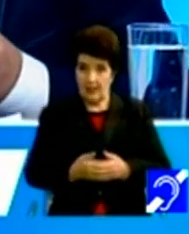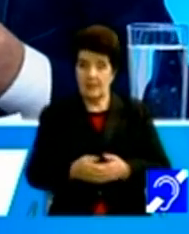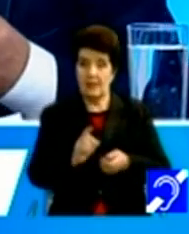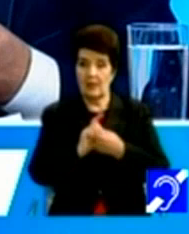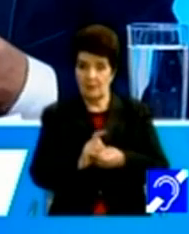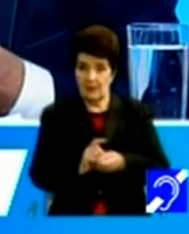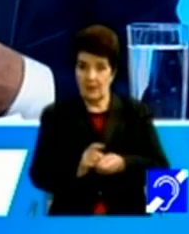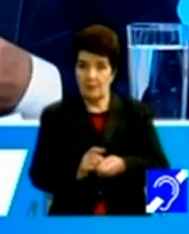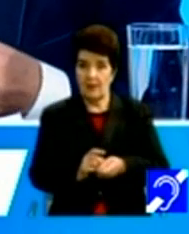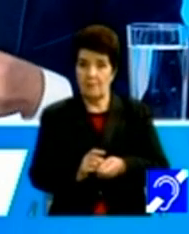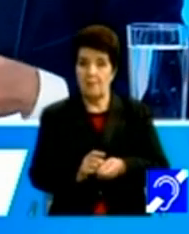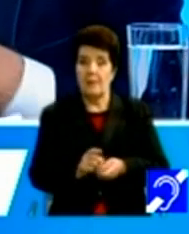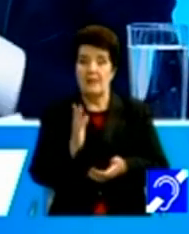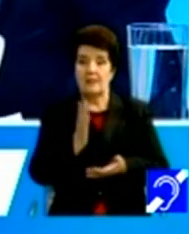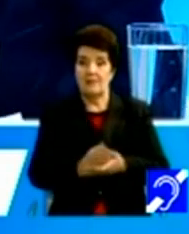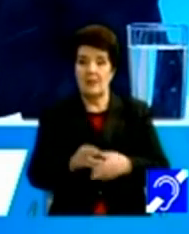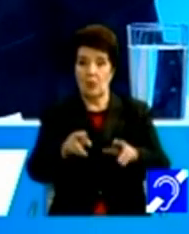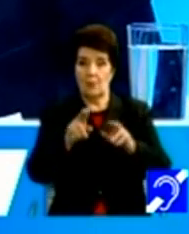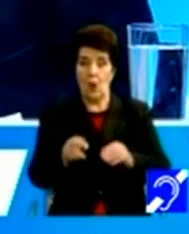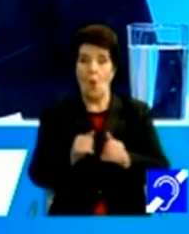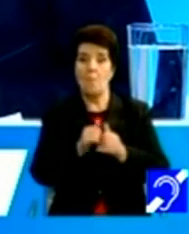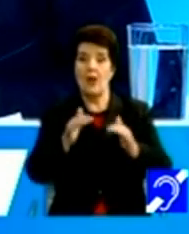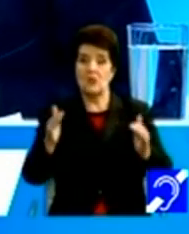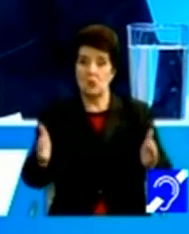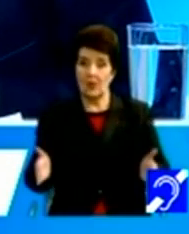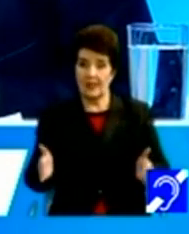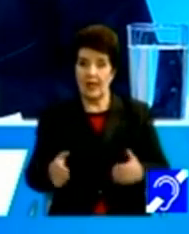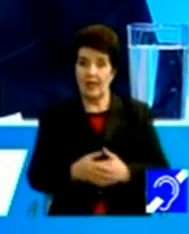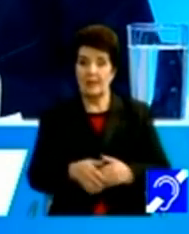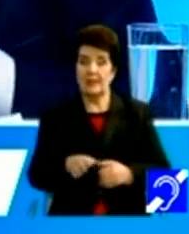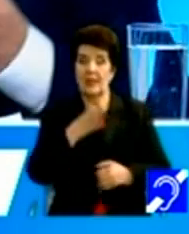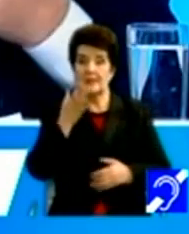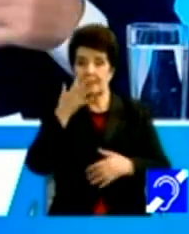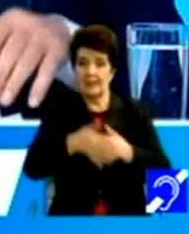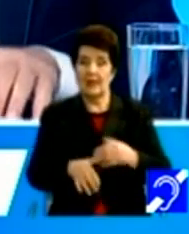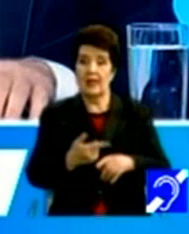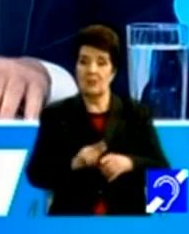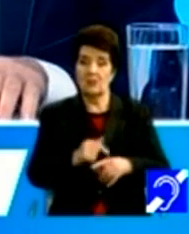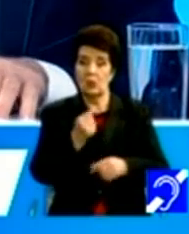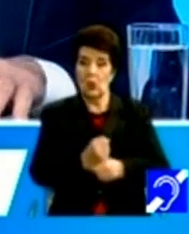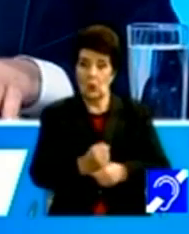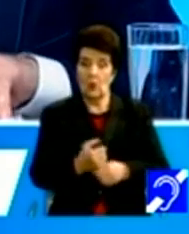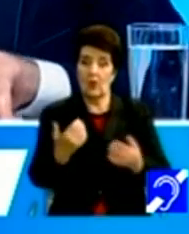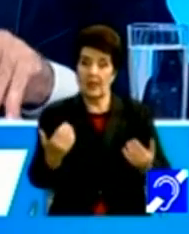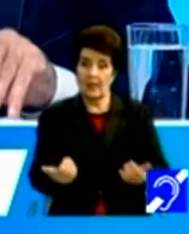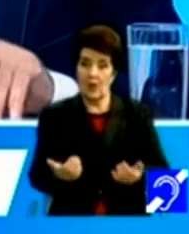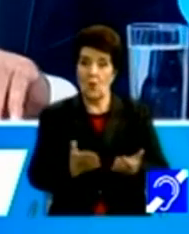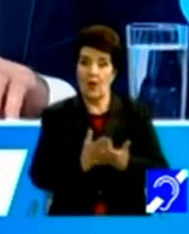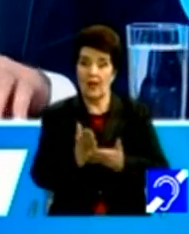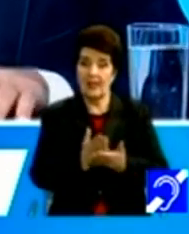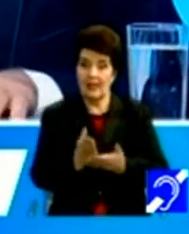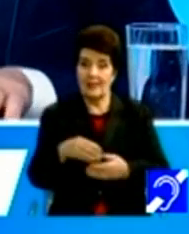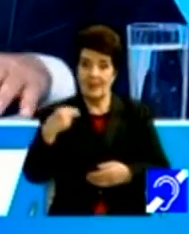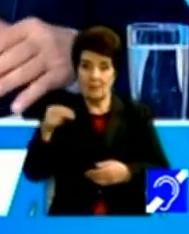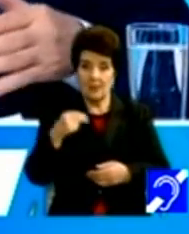ca să vină în parlament o majoritate ca să-ți dorească acest lucru. Însă eu astăzi, în calitatea mea de